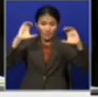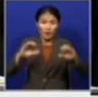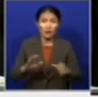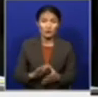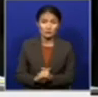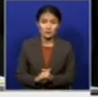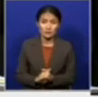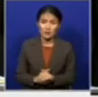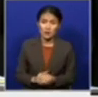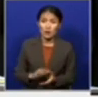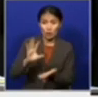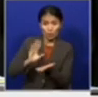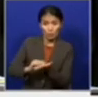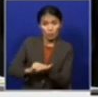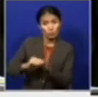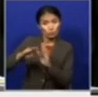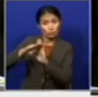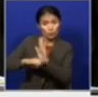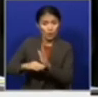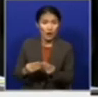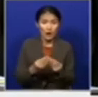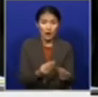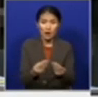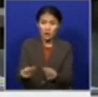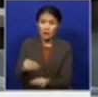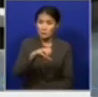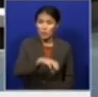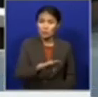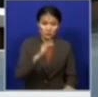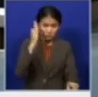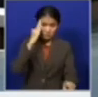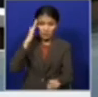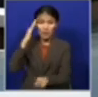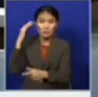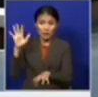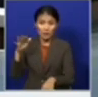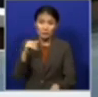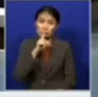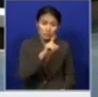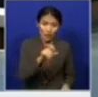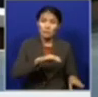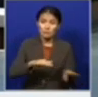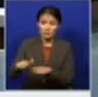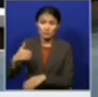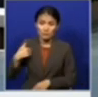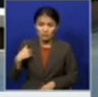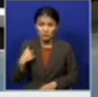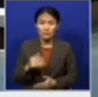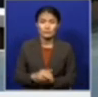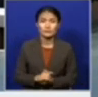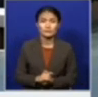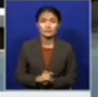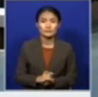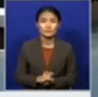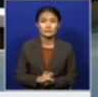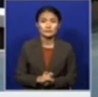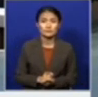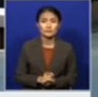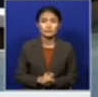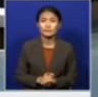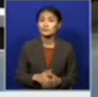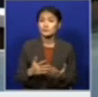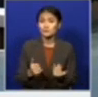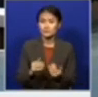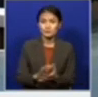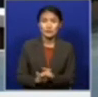100% เช่นเดียวกับที่ไทยได้เคยเปิดไปแล้วในสนธิสัญญาของไทยสหรัฐรัฐบาลได้เคยให้ข้อมูลเหล่